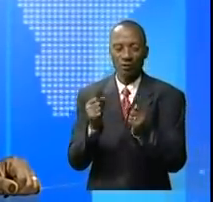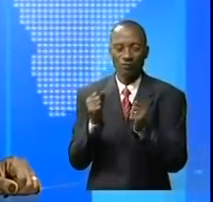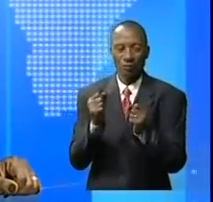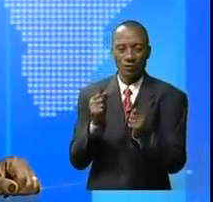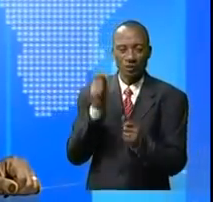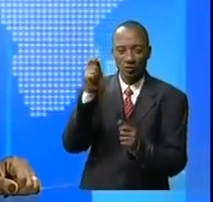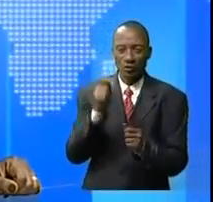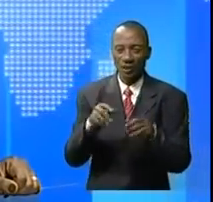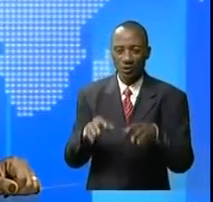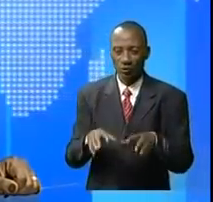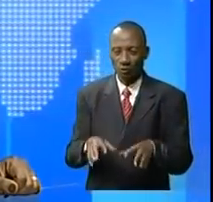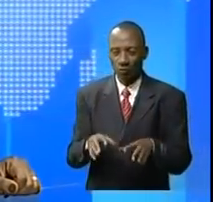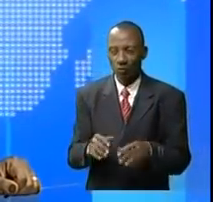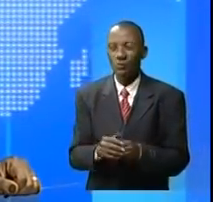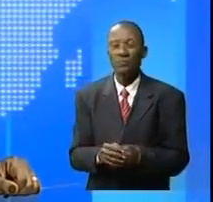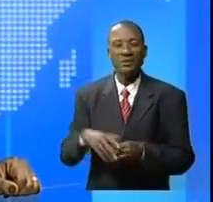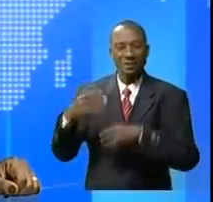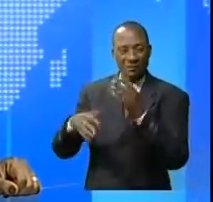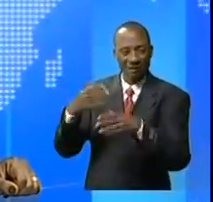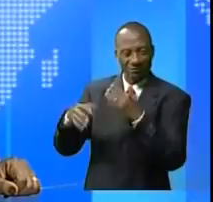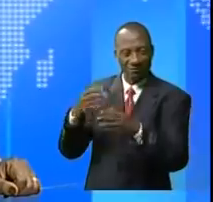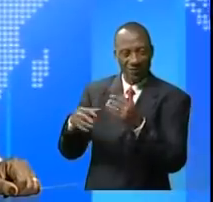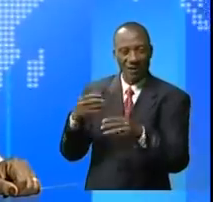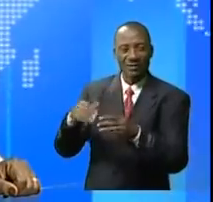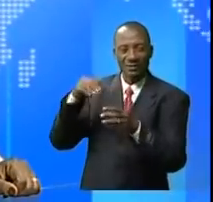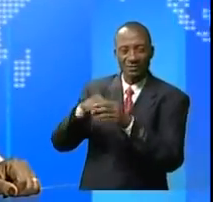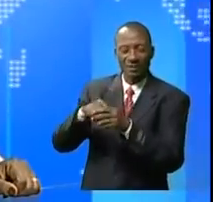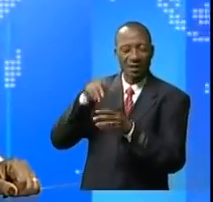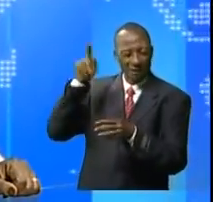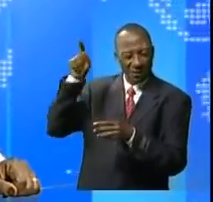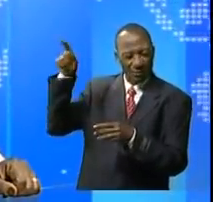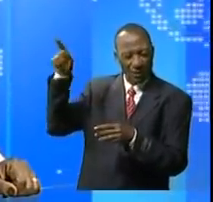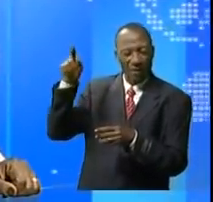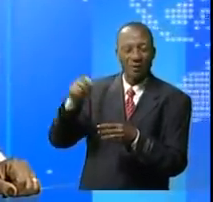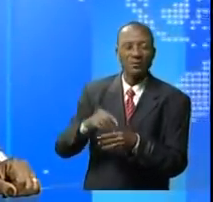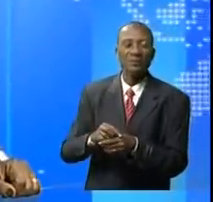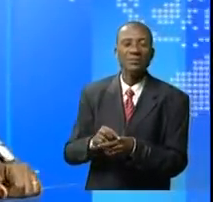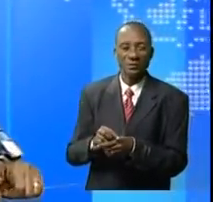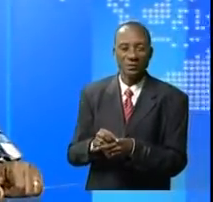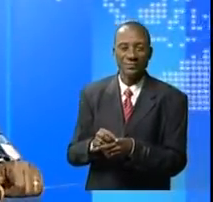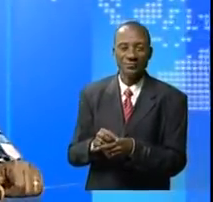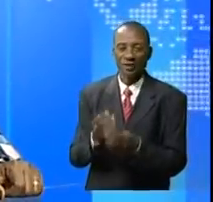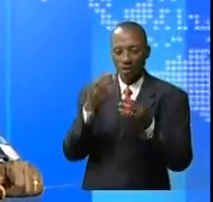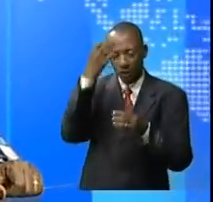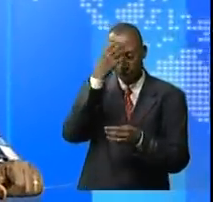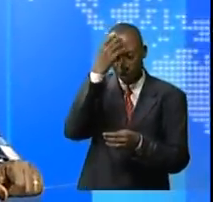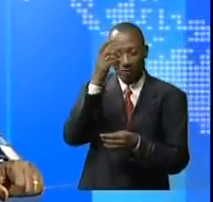démocratique du Congo qui se battent au front ont reçu la visite du chef d'état-major adjoint, le général